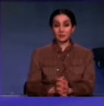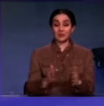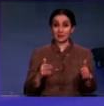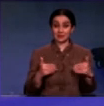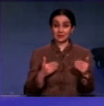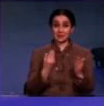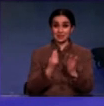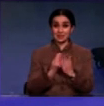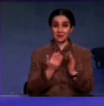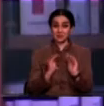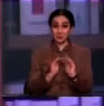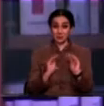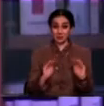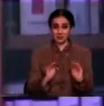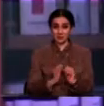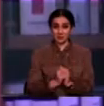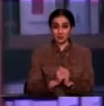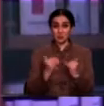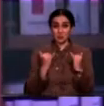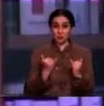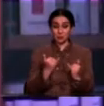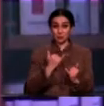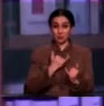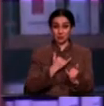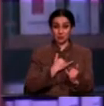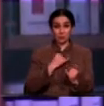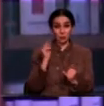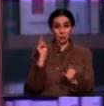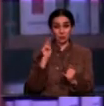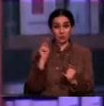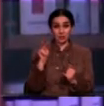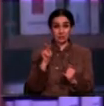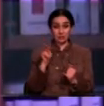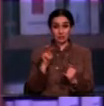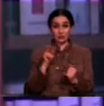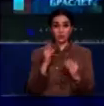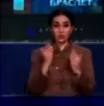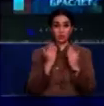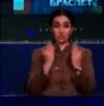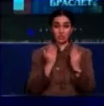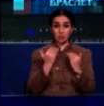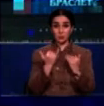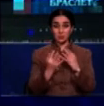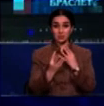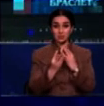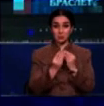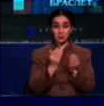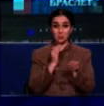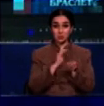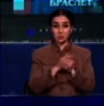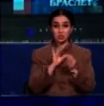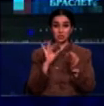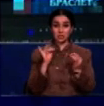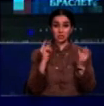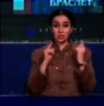Здравствуйте, дорогие ребята! Сегодня у нас с вами урок литературного чтения. Мы с вами познакомимся со жизнью